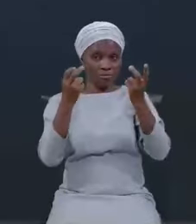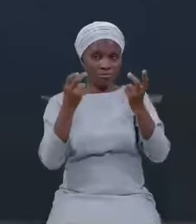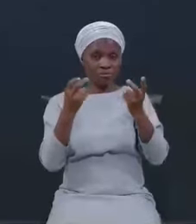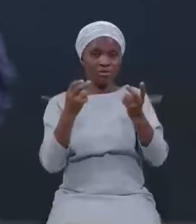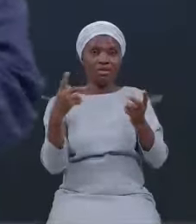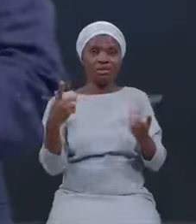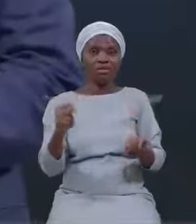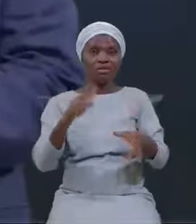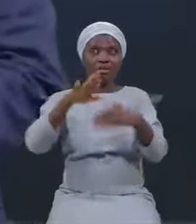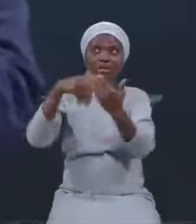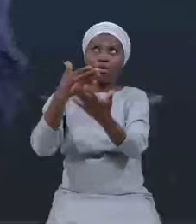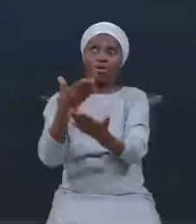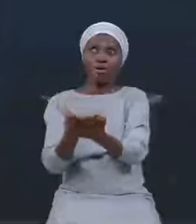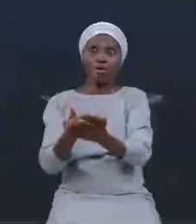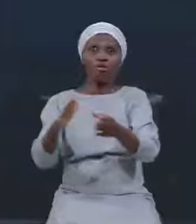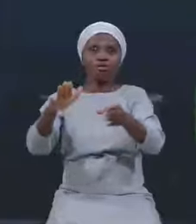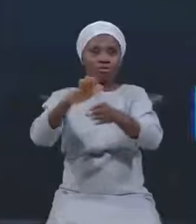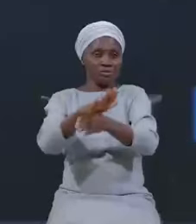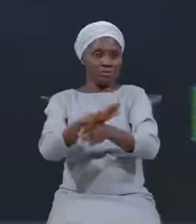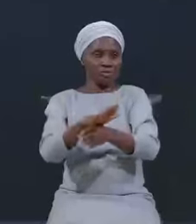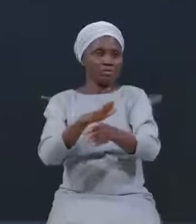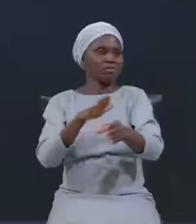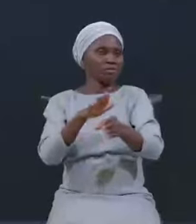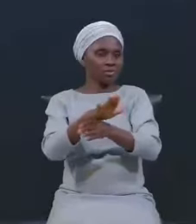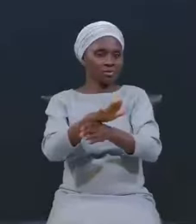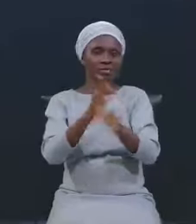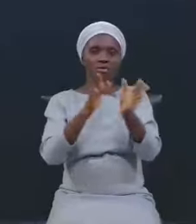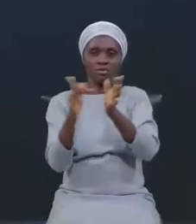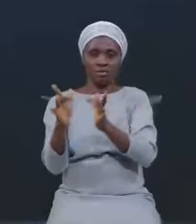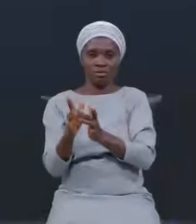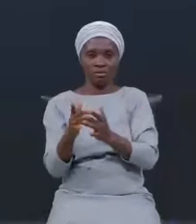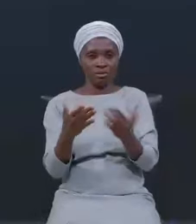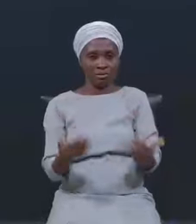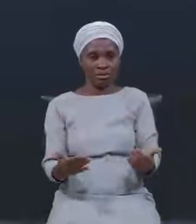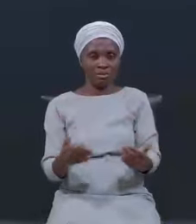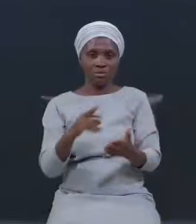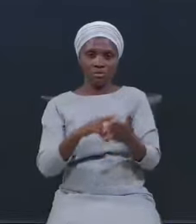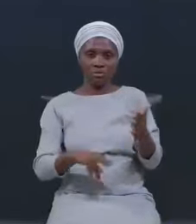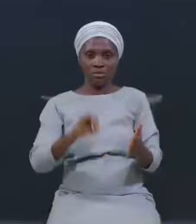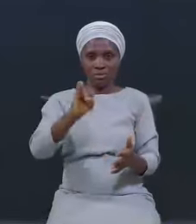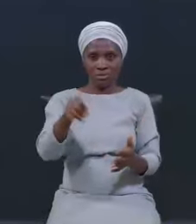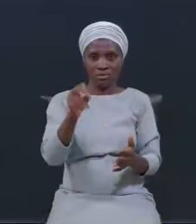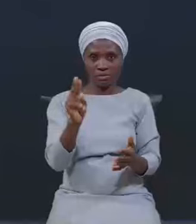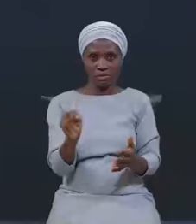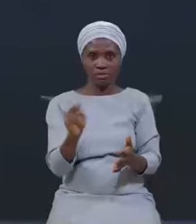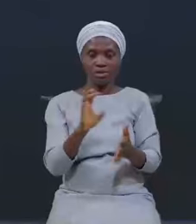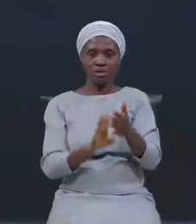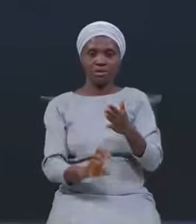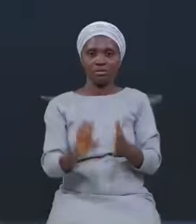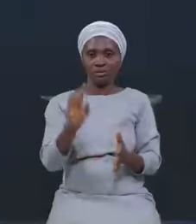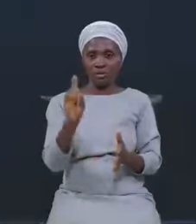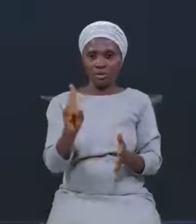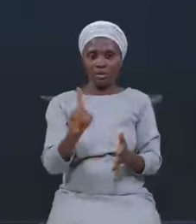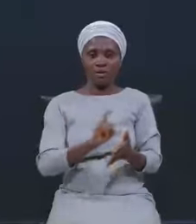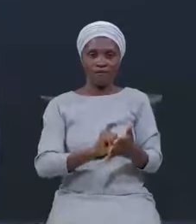Tout-Suffisant. Je suis en Jean au chapitre 1. Lisons les versets 29.